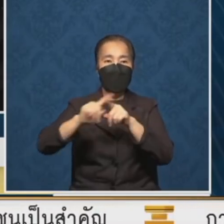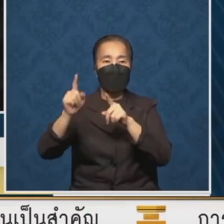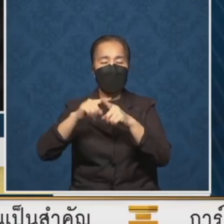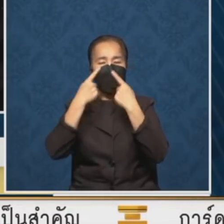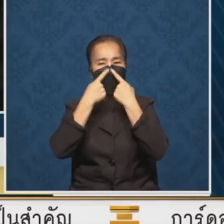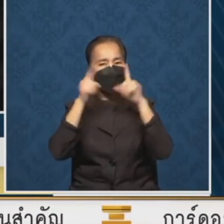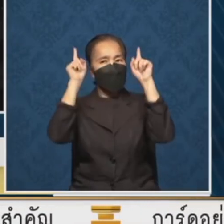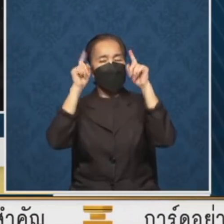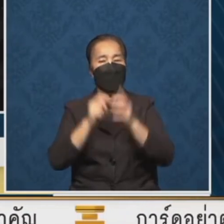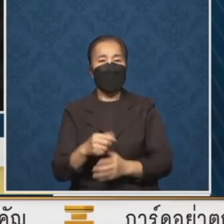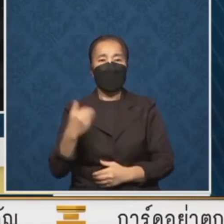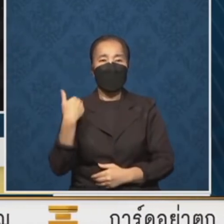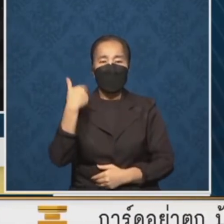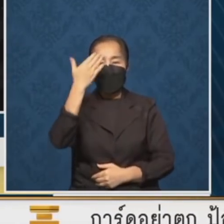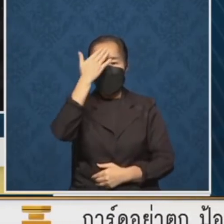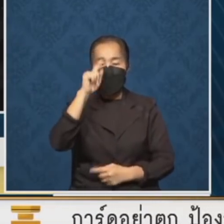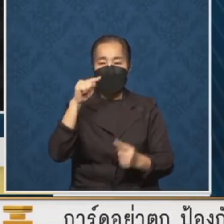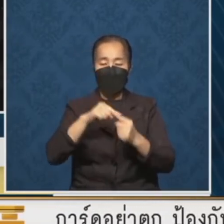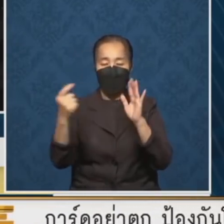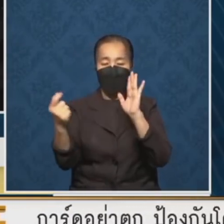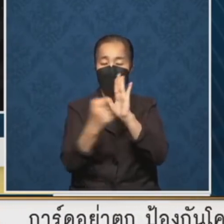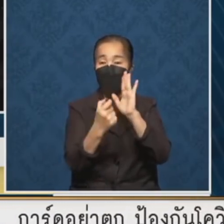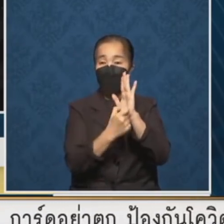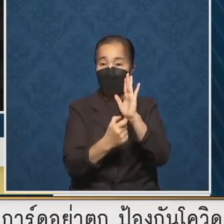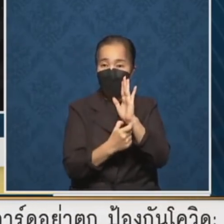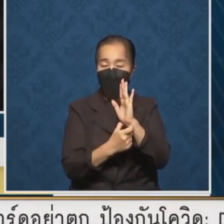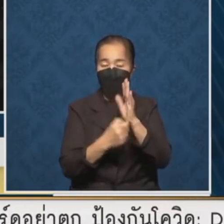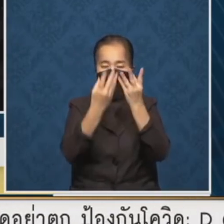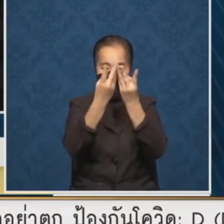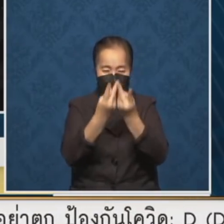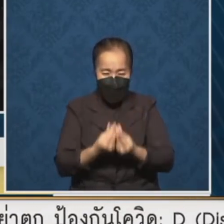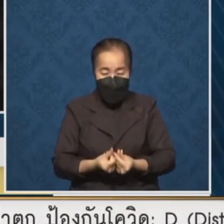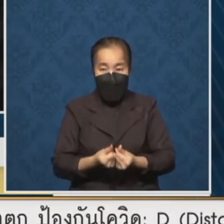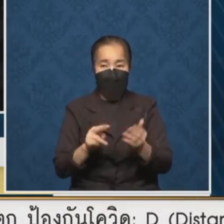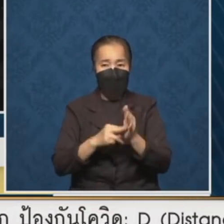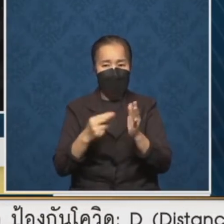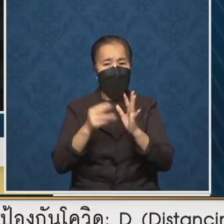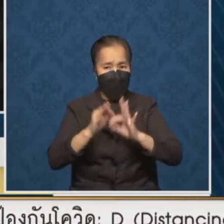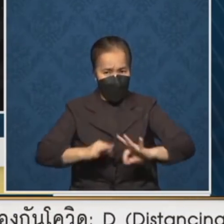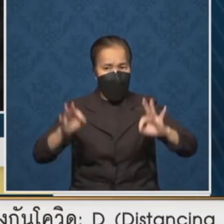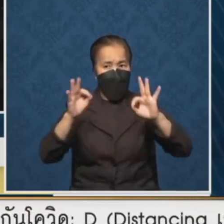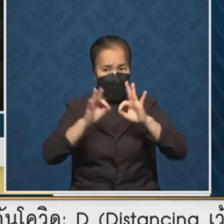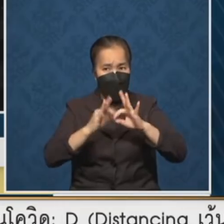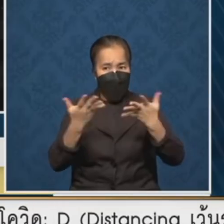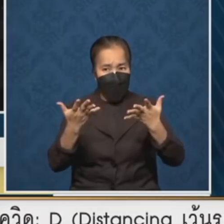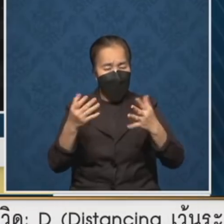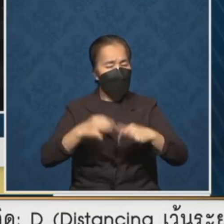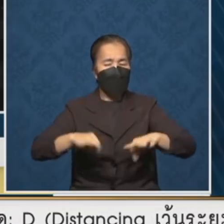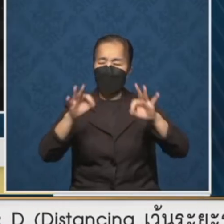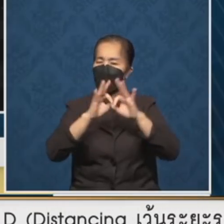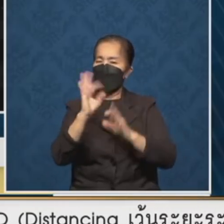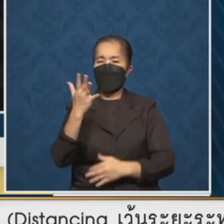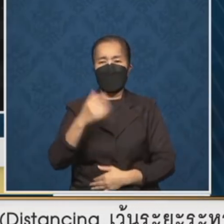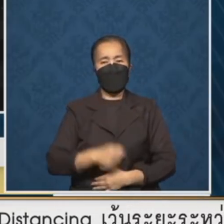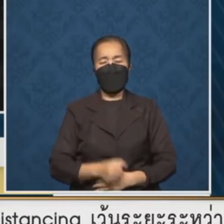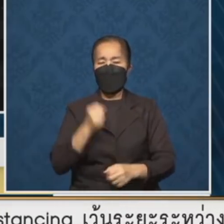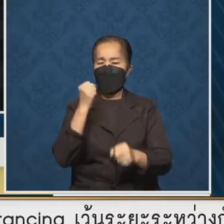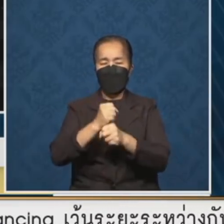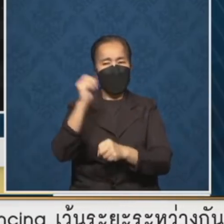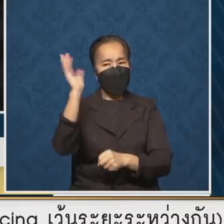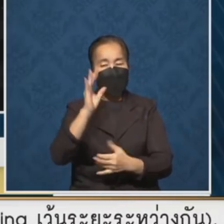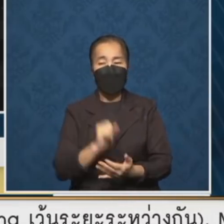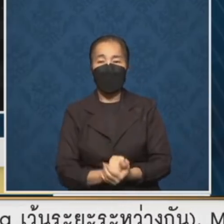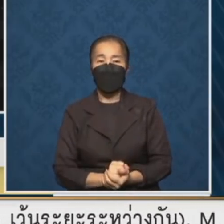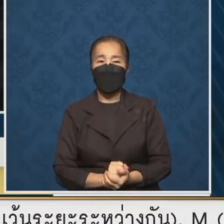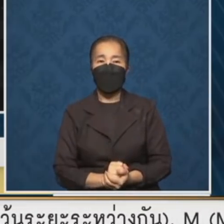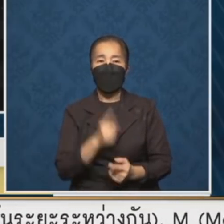ครับเพราะการระบุรายละเอียดถึงชื่อแพลตฟอร์มขนาดนี้มันไม่ได้จำเป็นครับและเอาจริงๆแล้วมันไม่ควรทำด้วยครับตอนที่ระบุเรื่